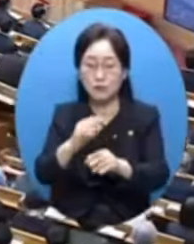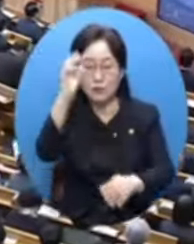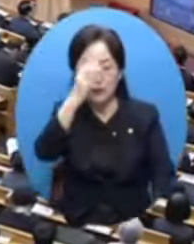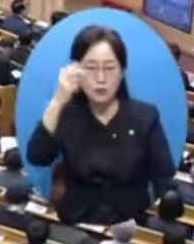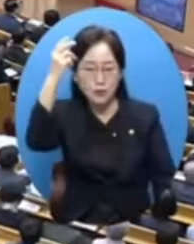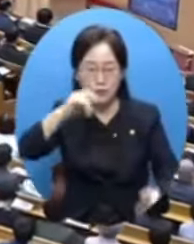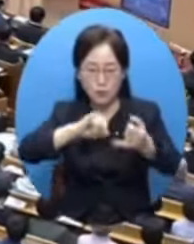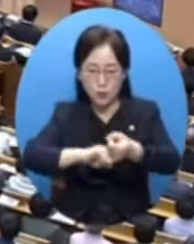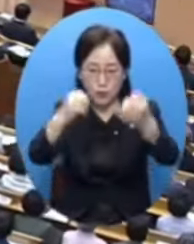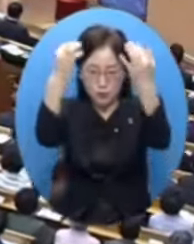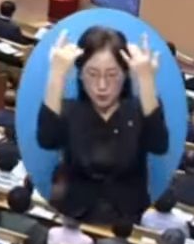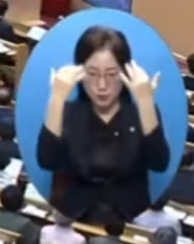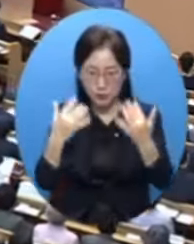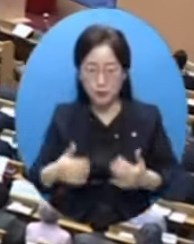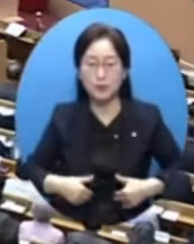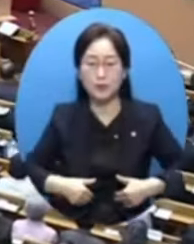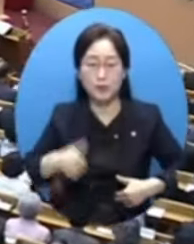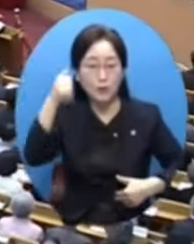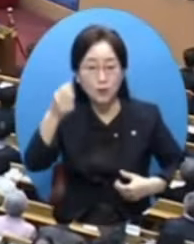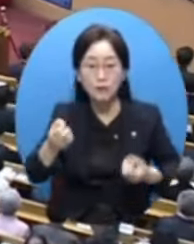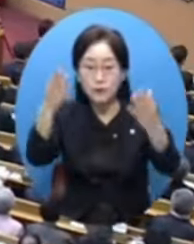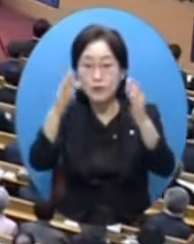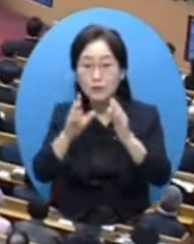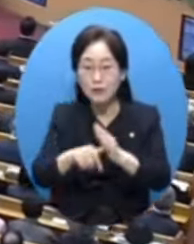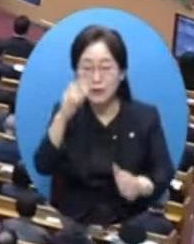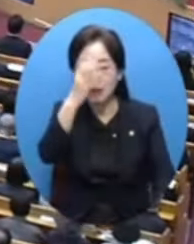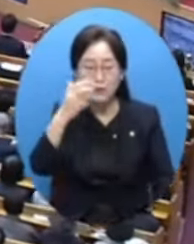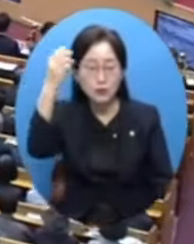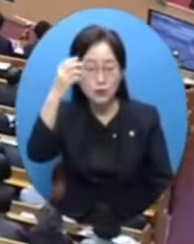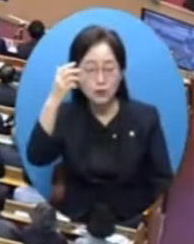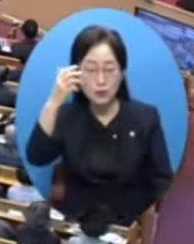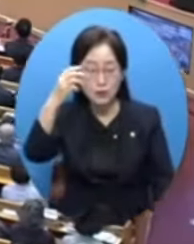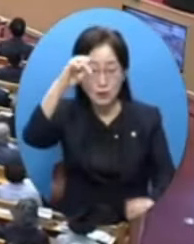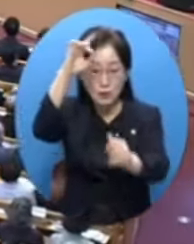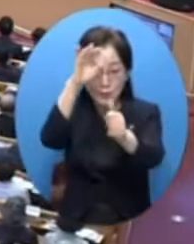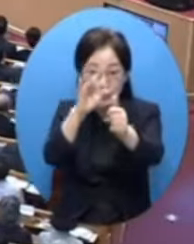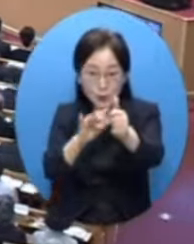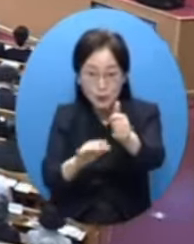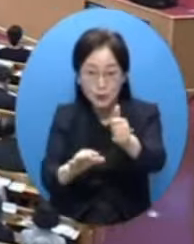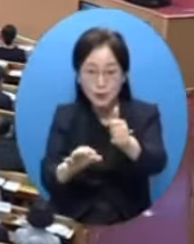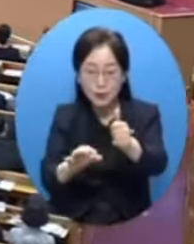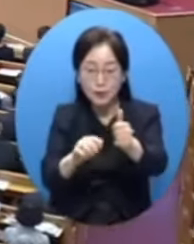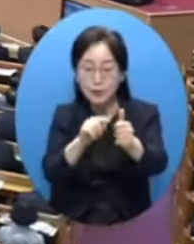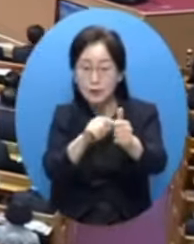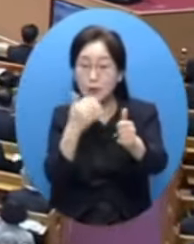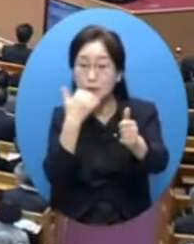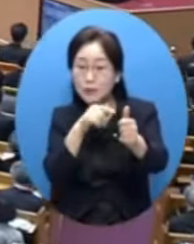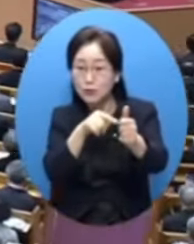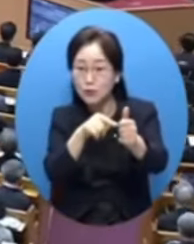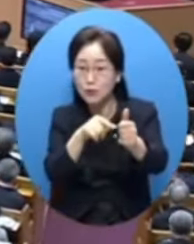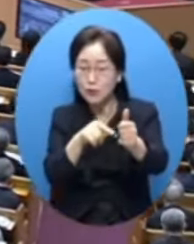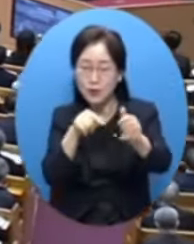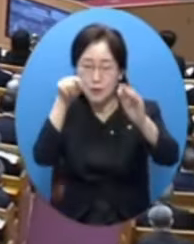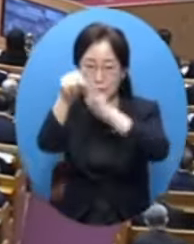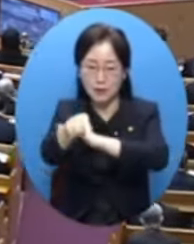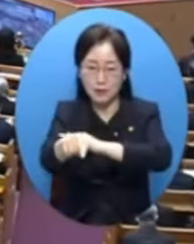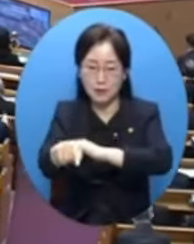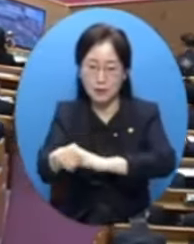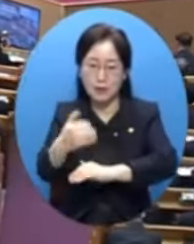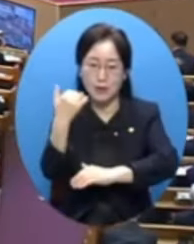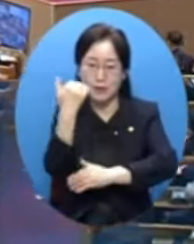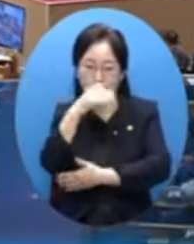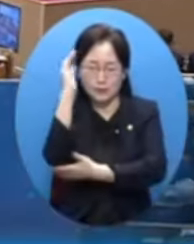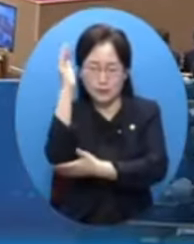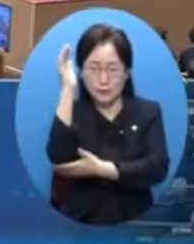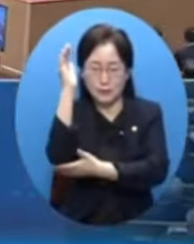오순절 성령이 임할 때 베드로가 나가서 성령의 시대가 열렸음을 선포했습니다.